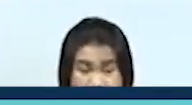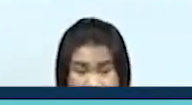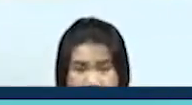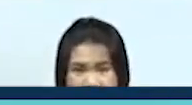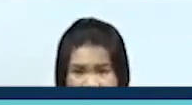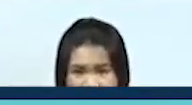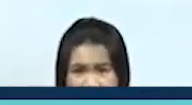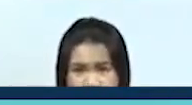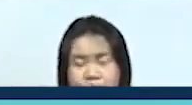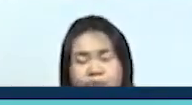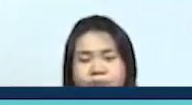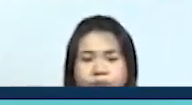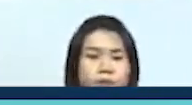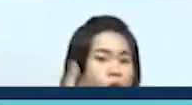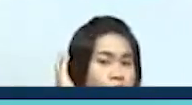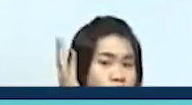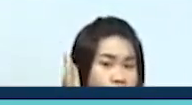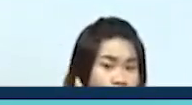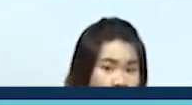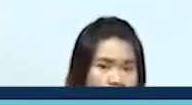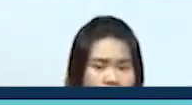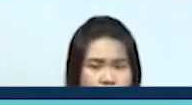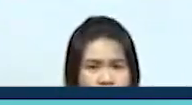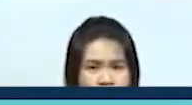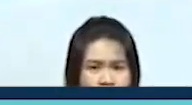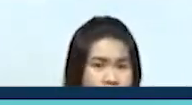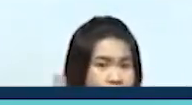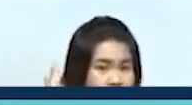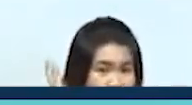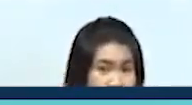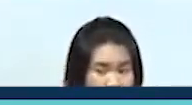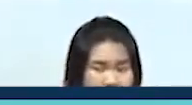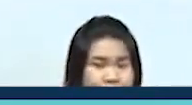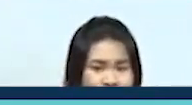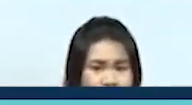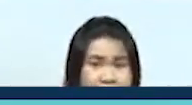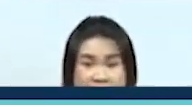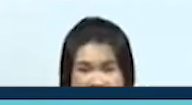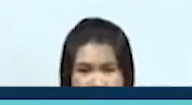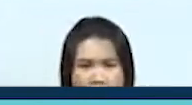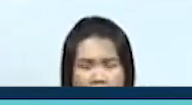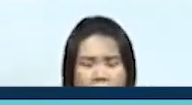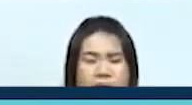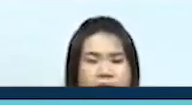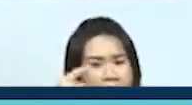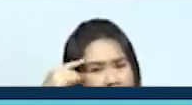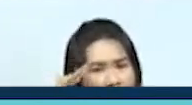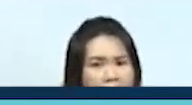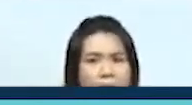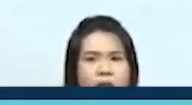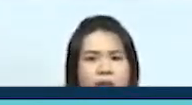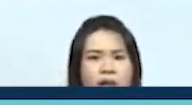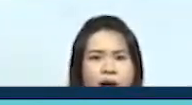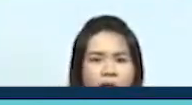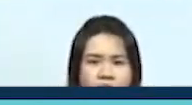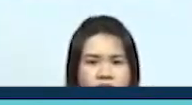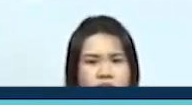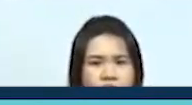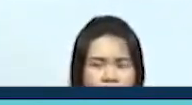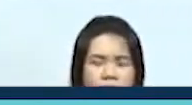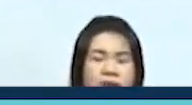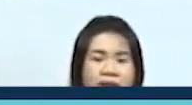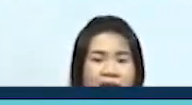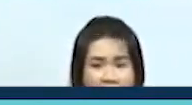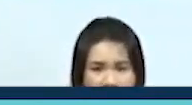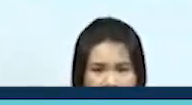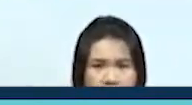าสำนักงานคณะกรรมการป้องกันและปราบปรามยาเสพติดหรือปปส.ได้นำเยาวชนจากอนุภูมิภาคลุ่มน้ำโขงเข้าศึกษา